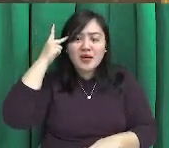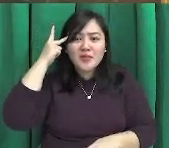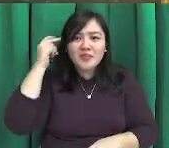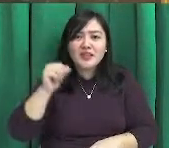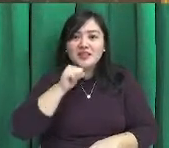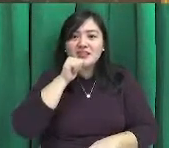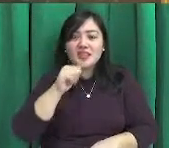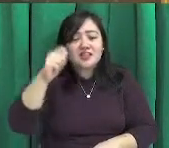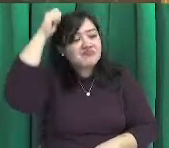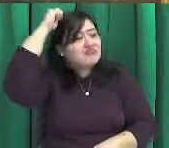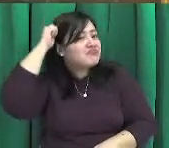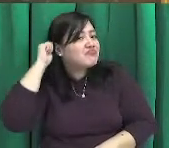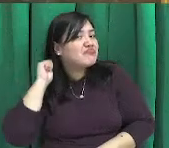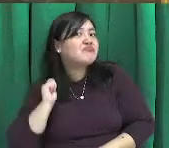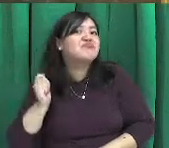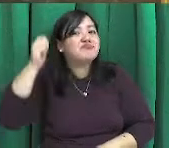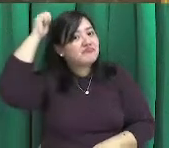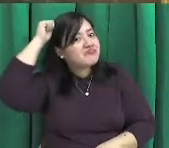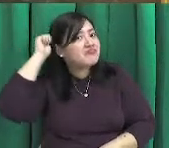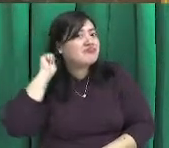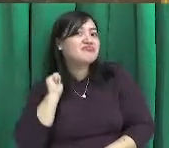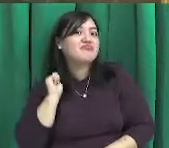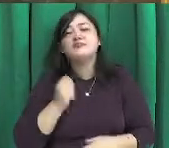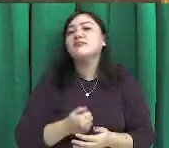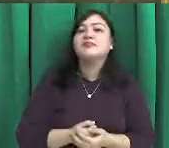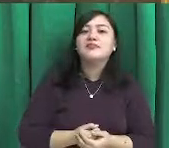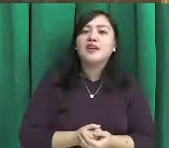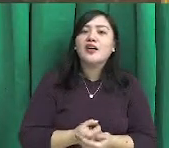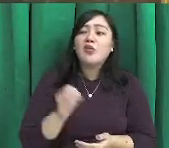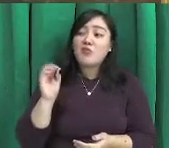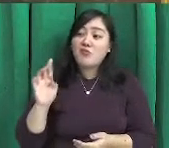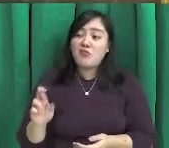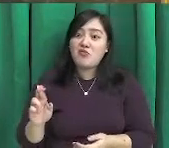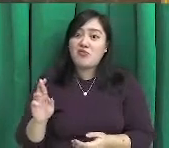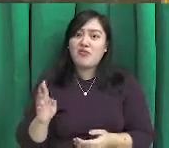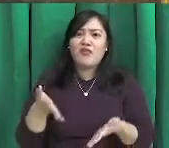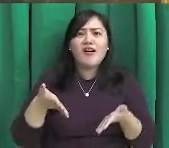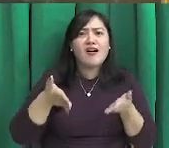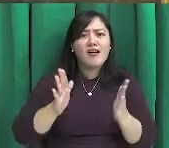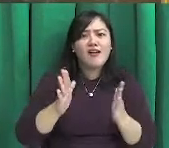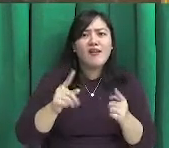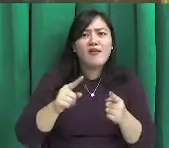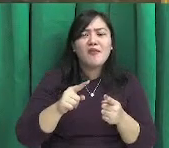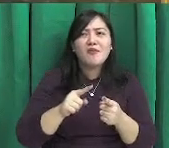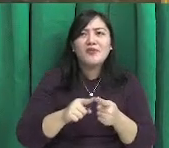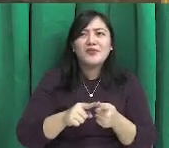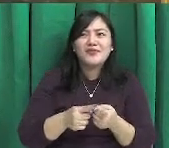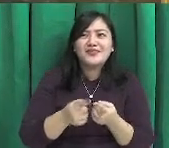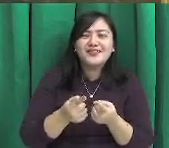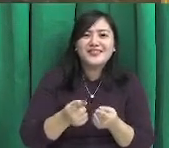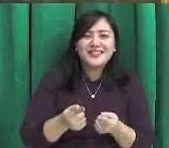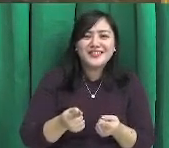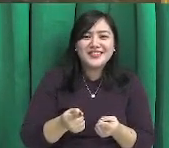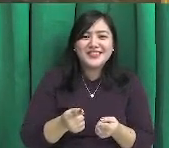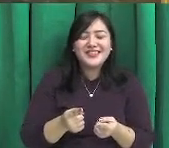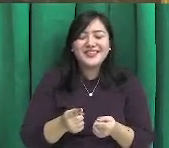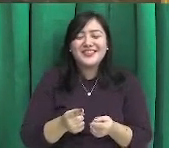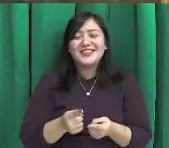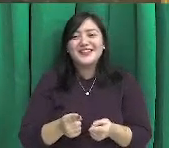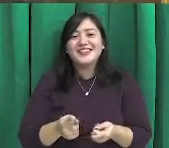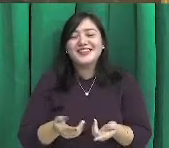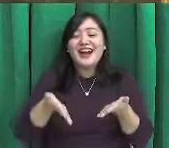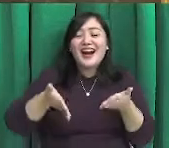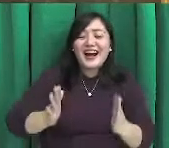buhok. Mas buwaghag pa sa isang kanin na niluto na nagkulang